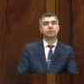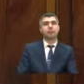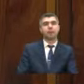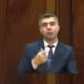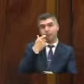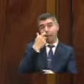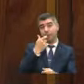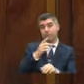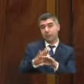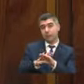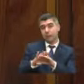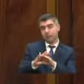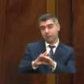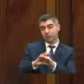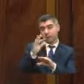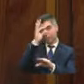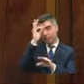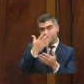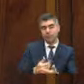سياسية